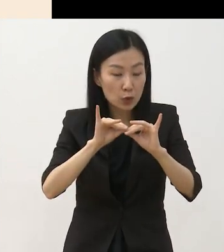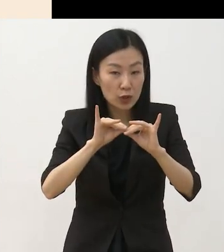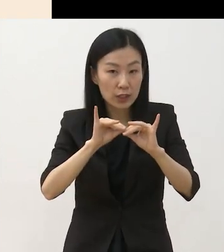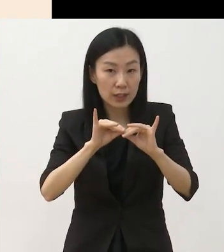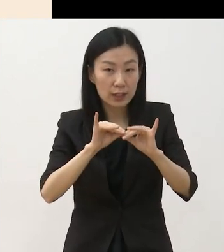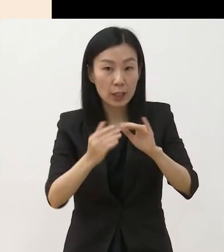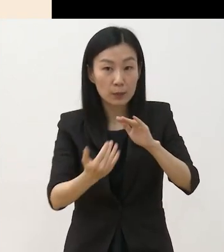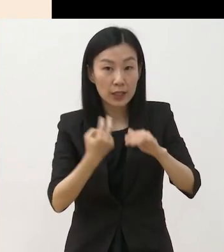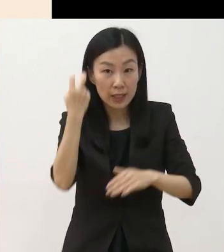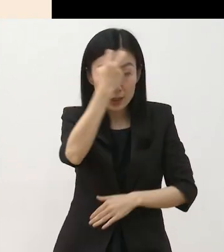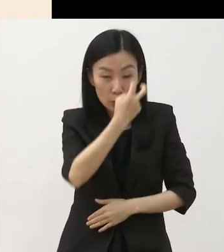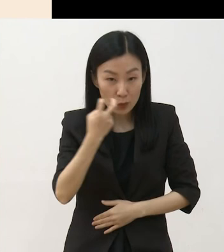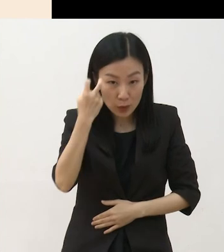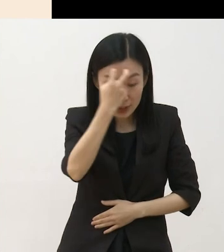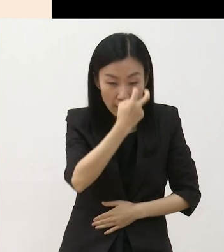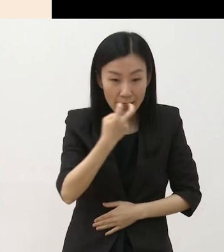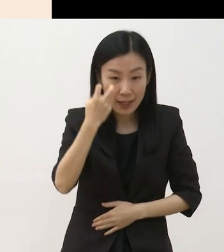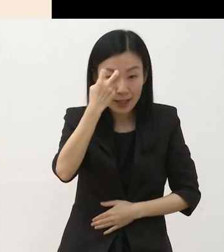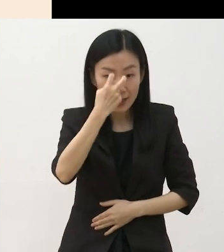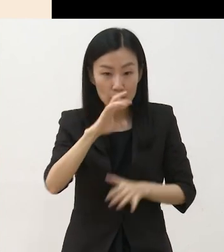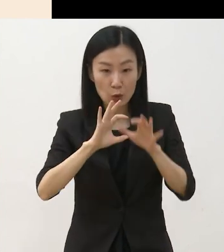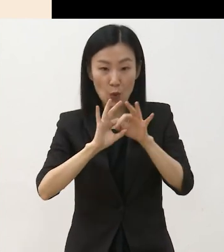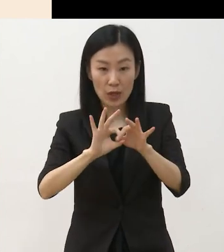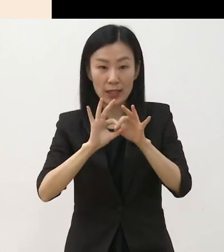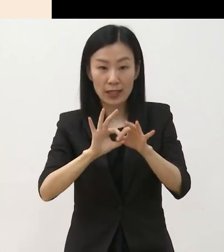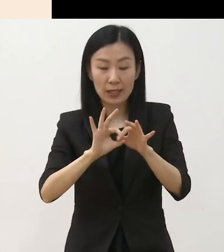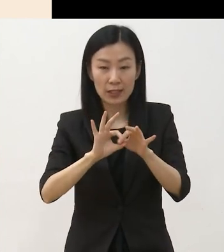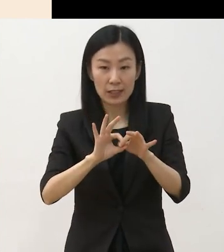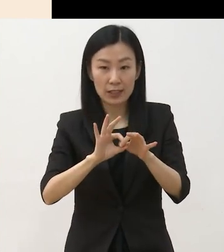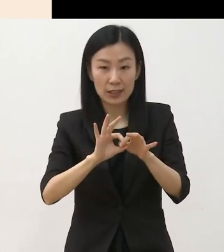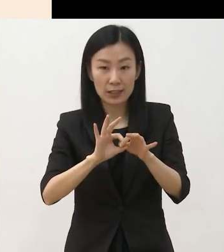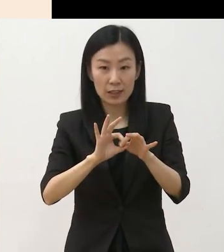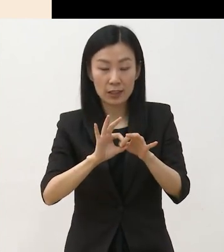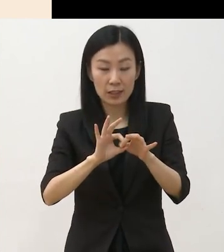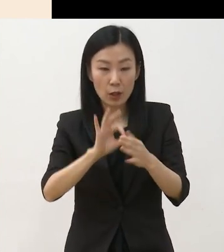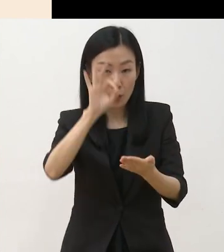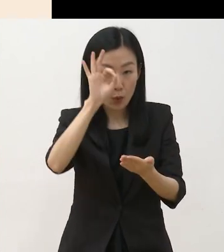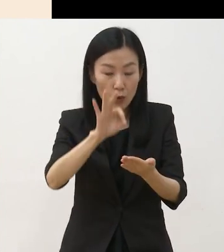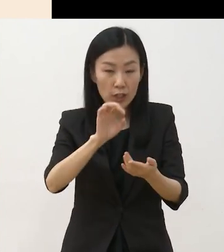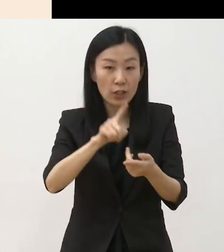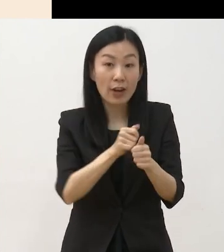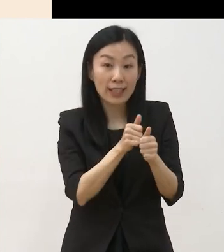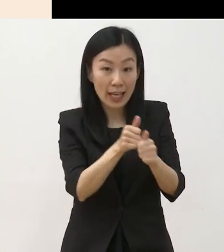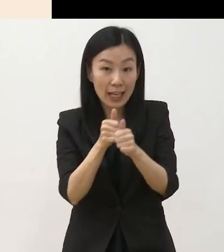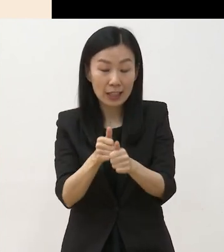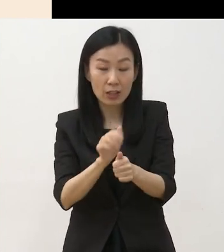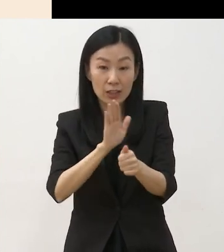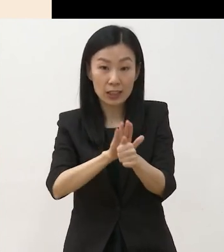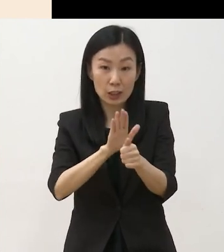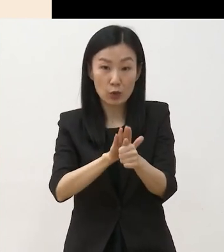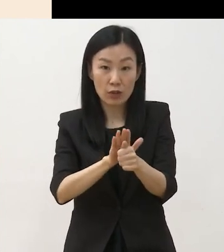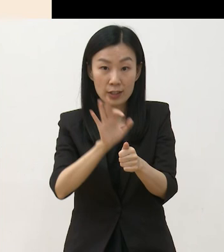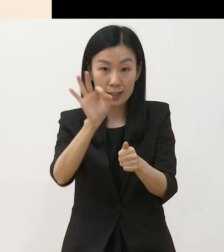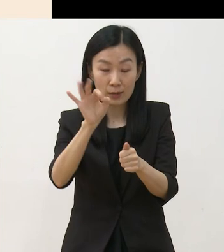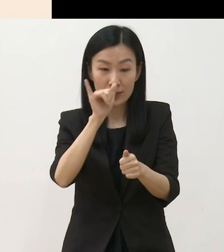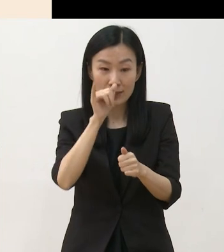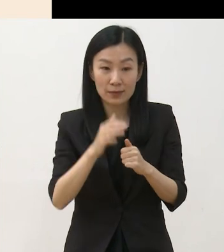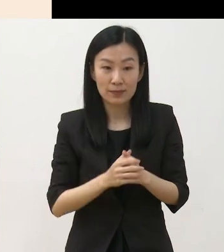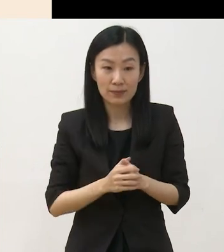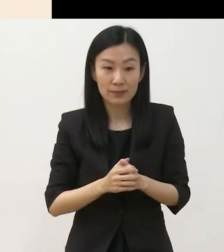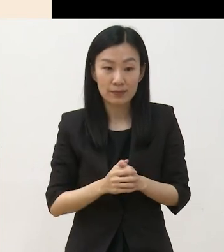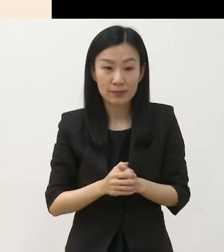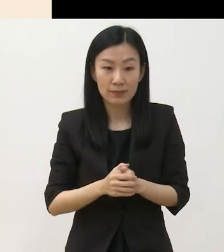과정들을 같이 진행을 하게 되면은 여기에 따른 지원금을 지급하게 됩니다. 전체 총 사업